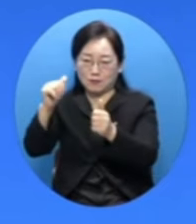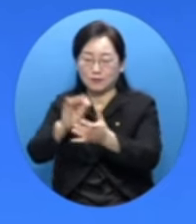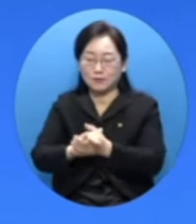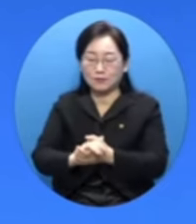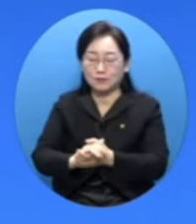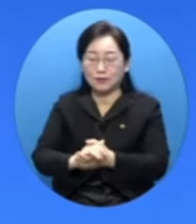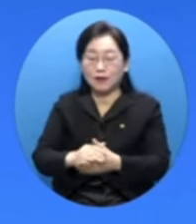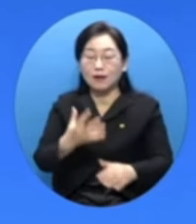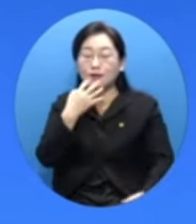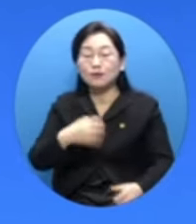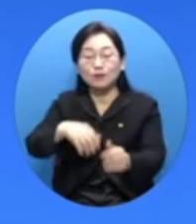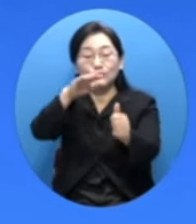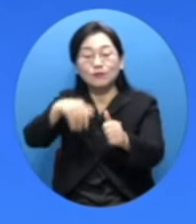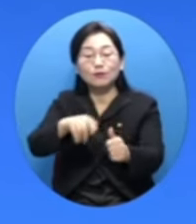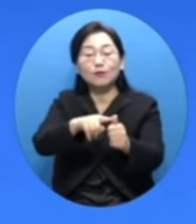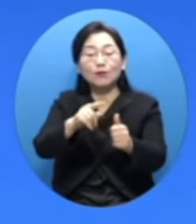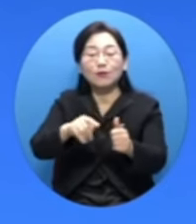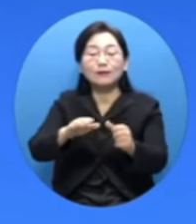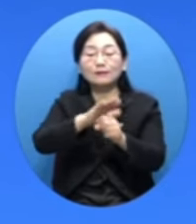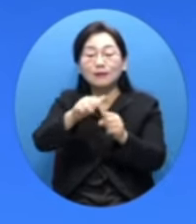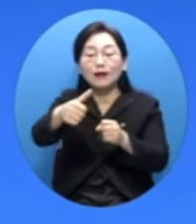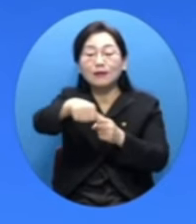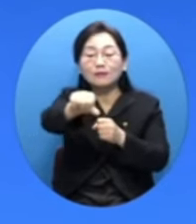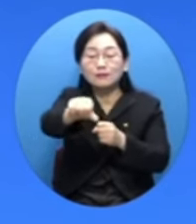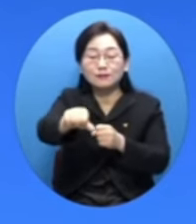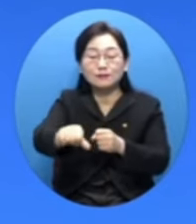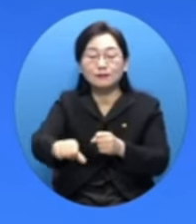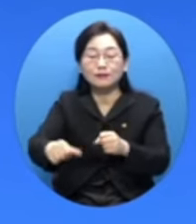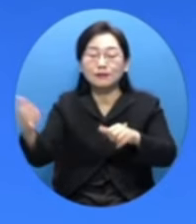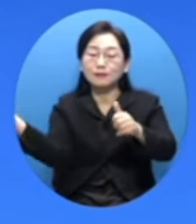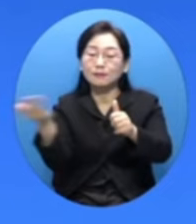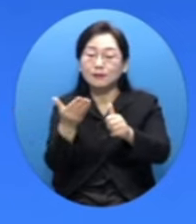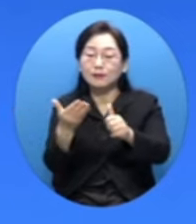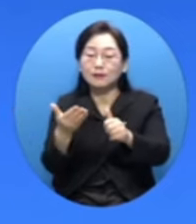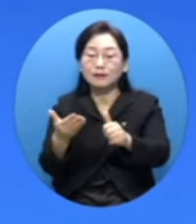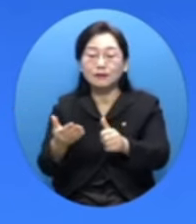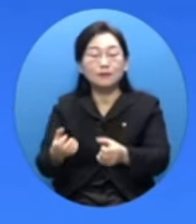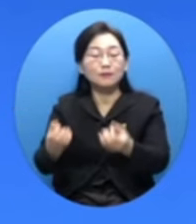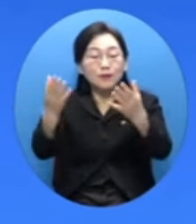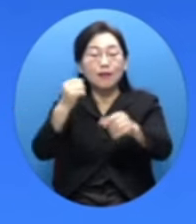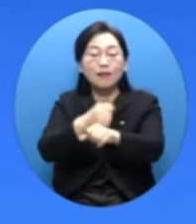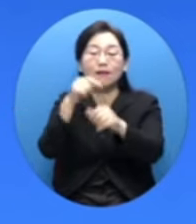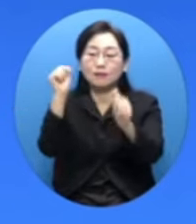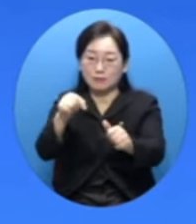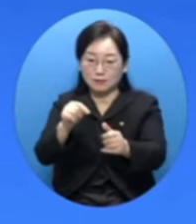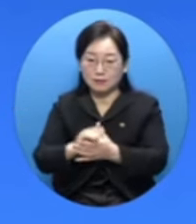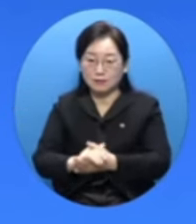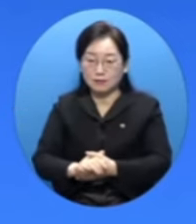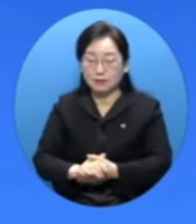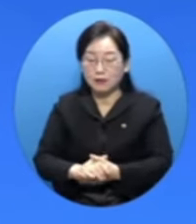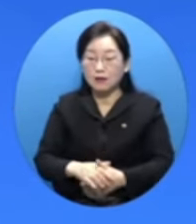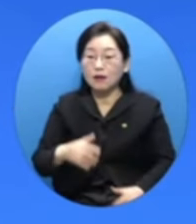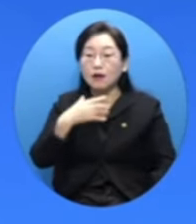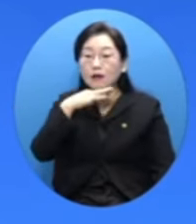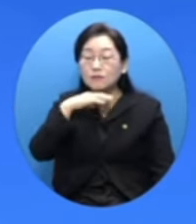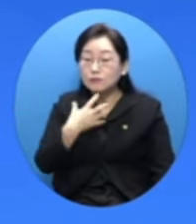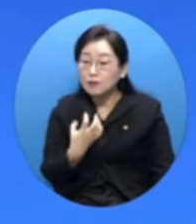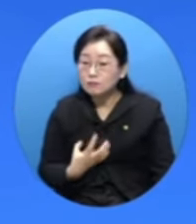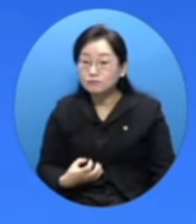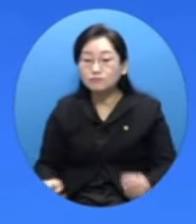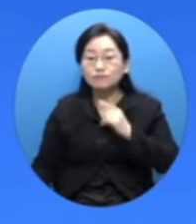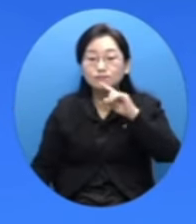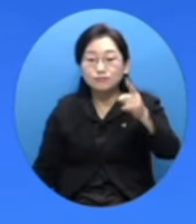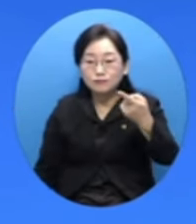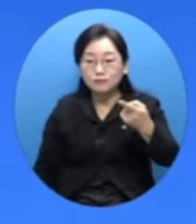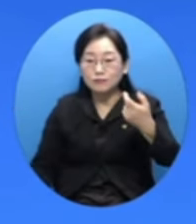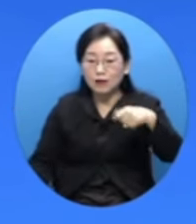아브라함을 부르시고 내 사랑하는 독자 이삭을 번제로 드리라고 명령하셨습니다. 아브라함 100세 때 낳은